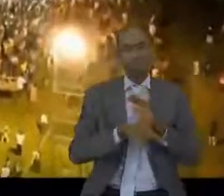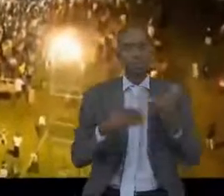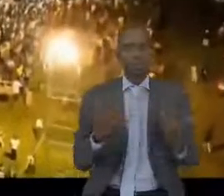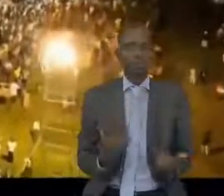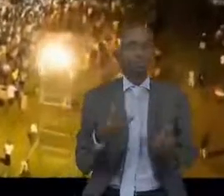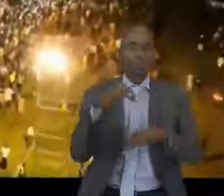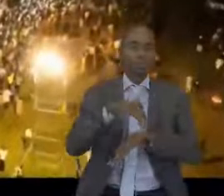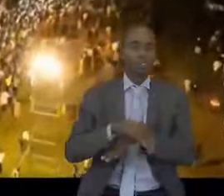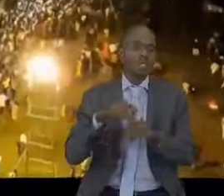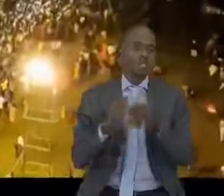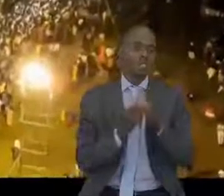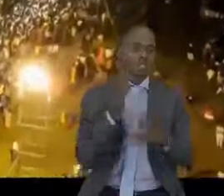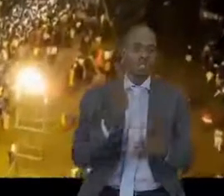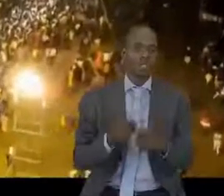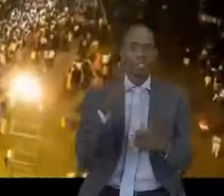Psaume